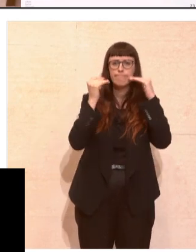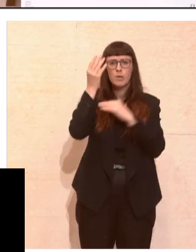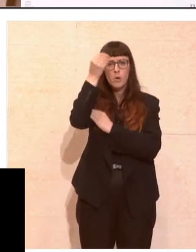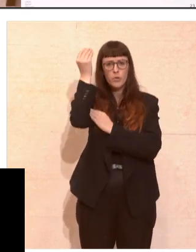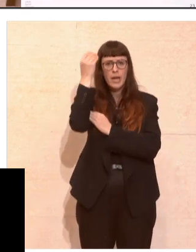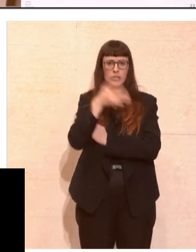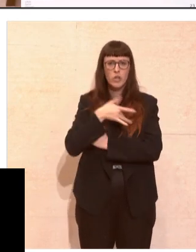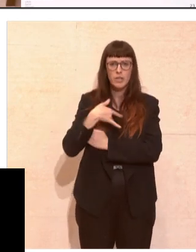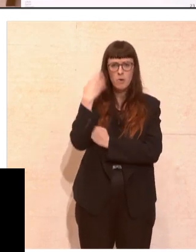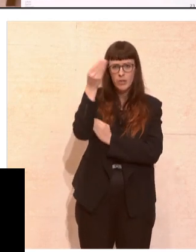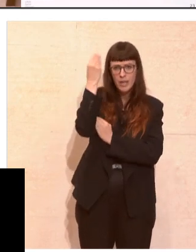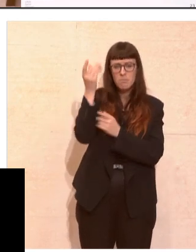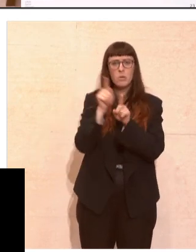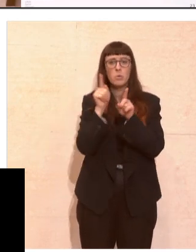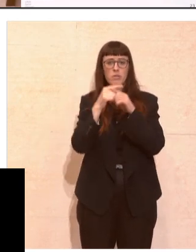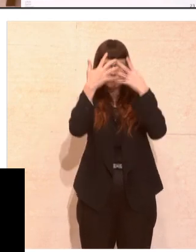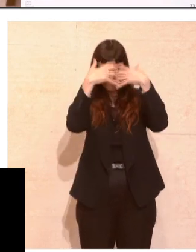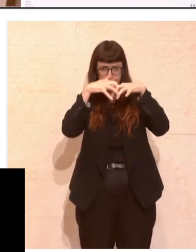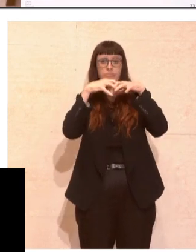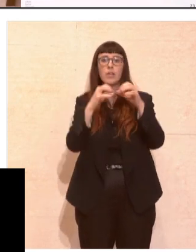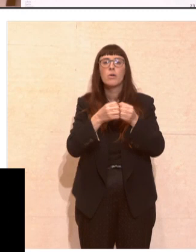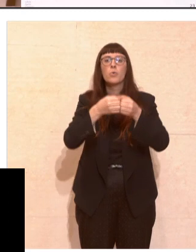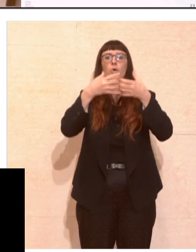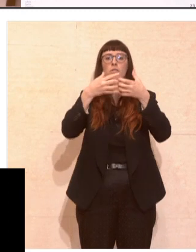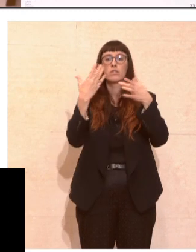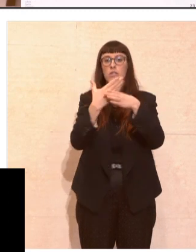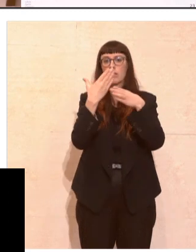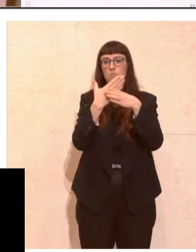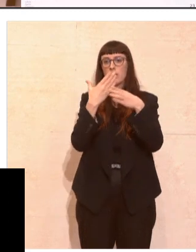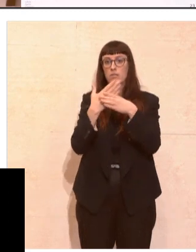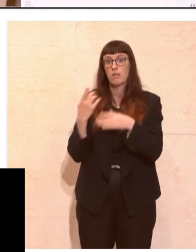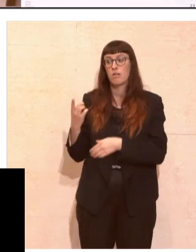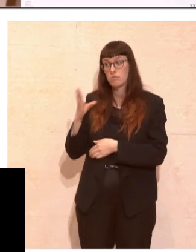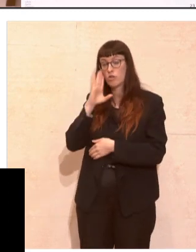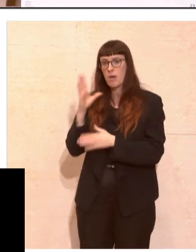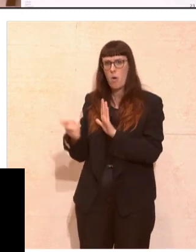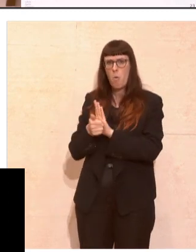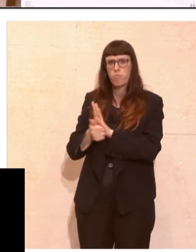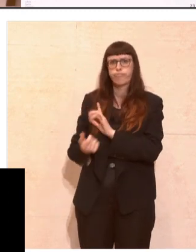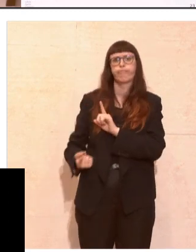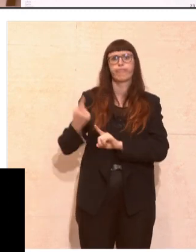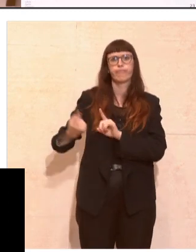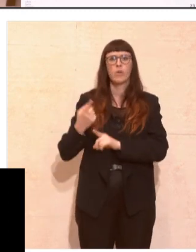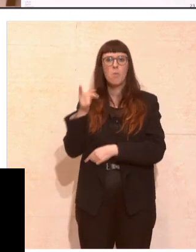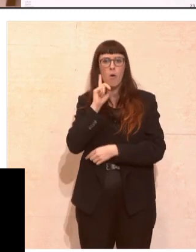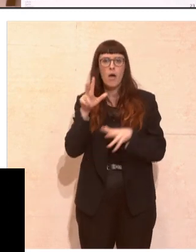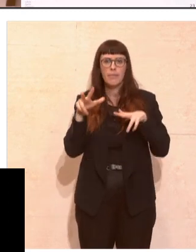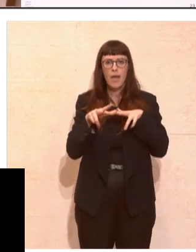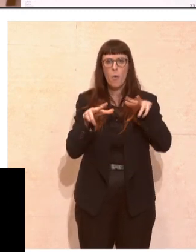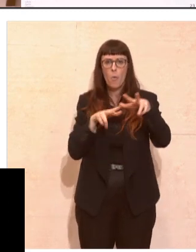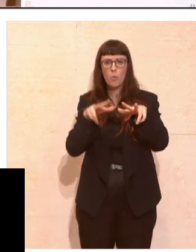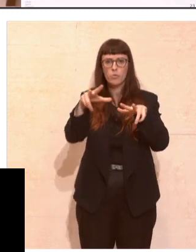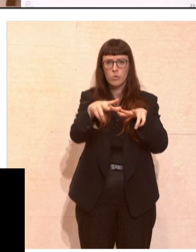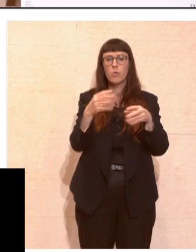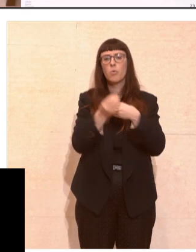dans le panel de la session numéro 1. On voit que les neurones, la maturation du système nerveux est hyper